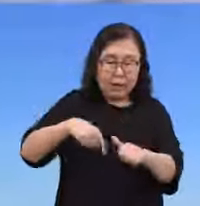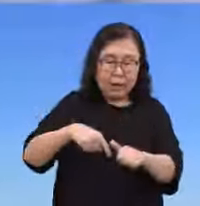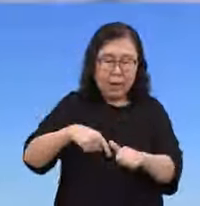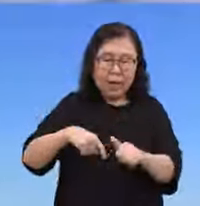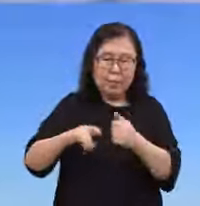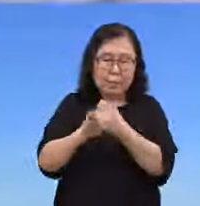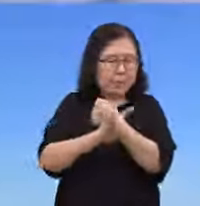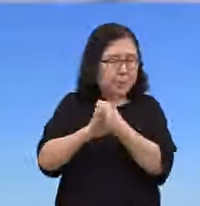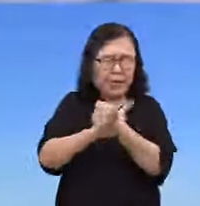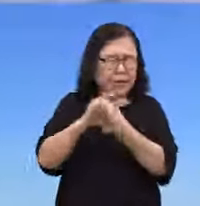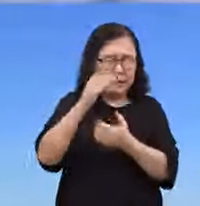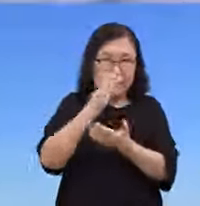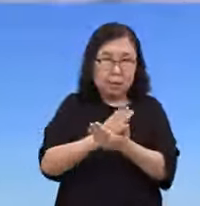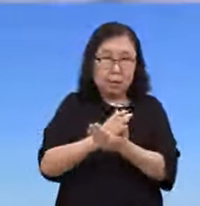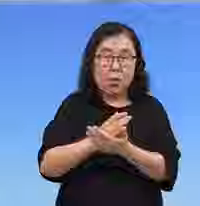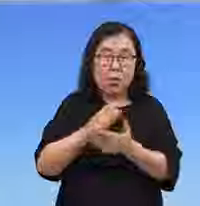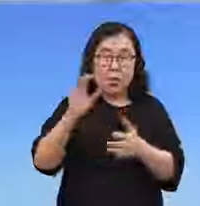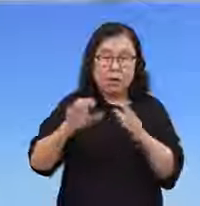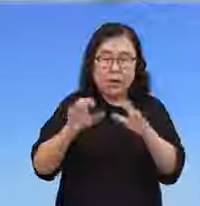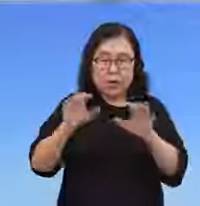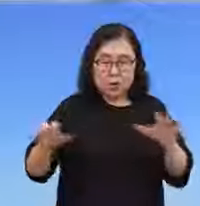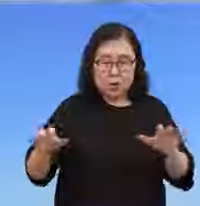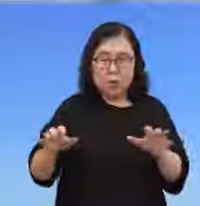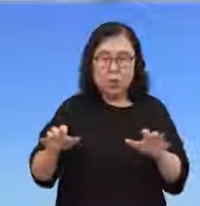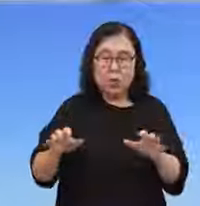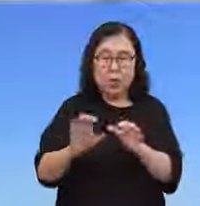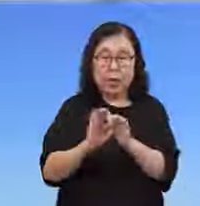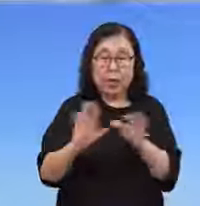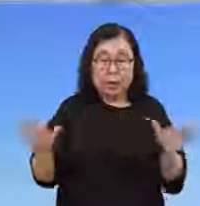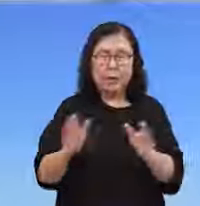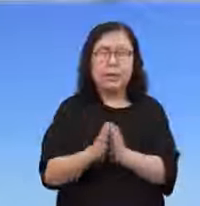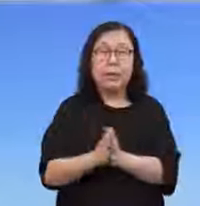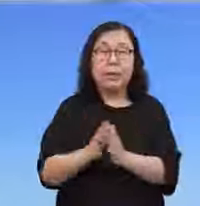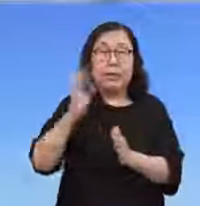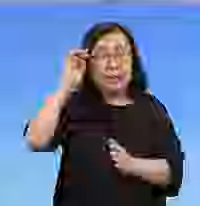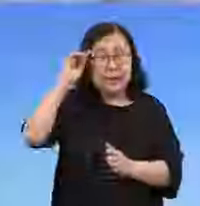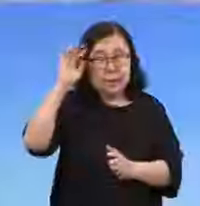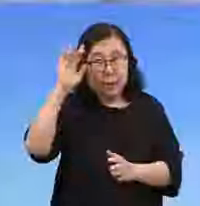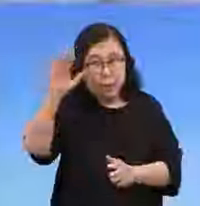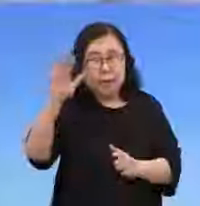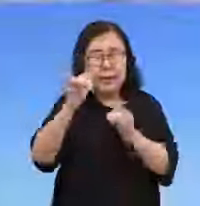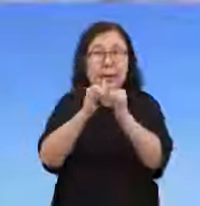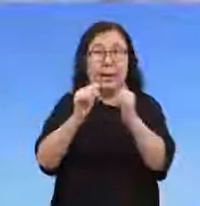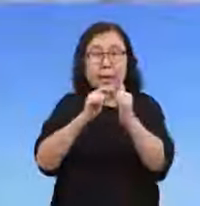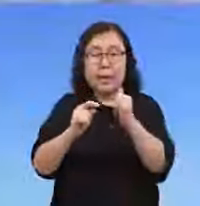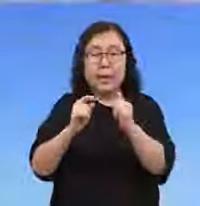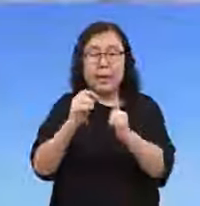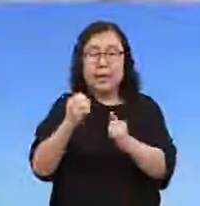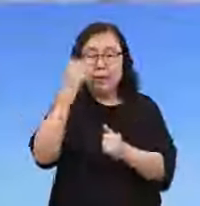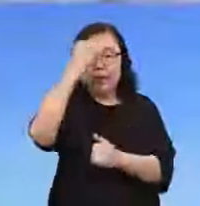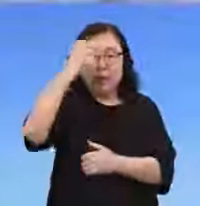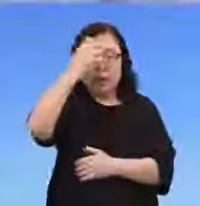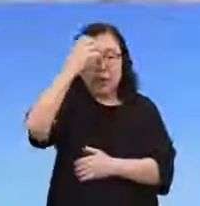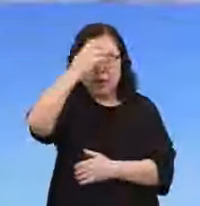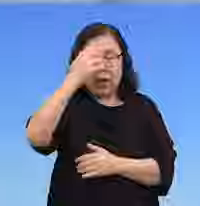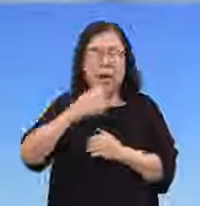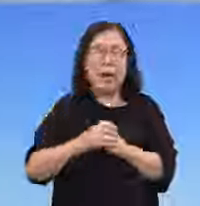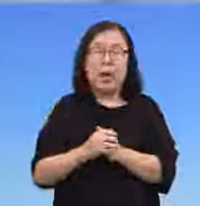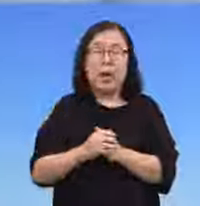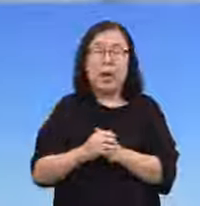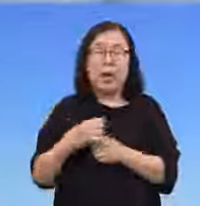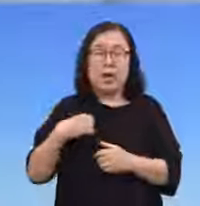탓하지 아니하고 장소를 불문하고 사모하는 자에게 성령의 갑주로